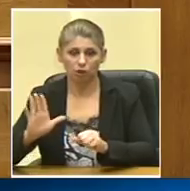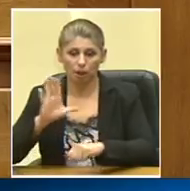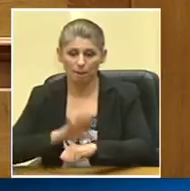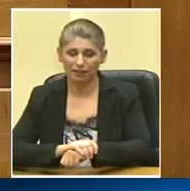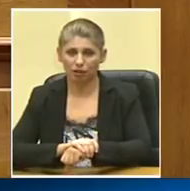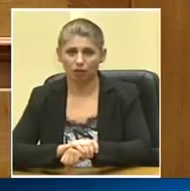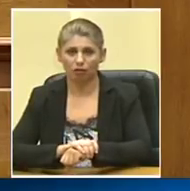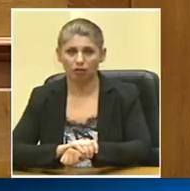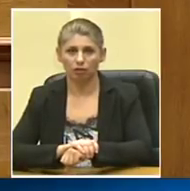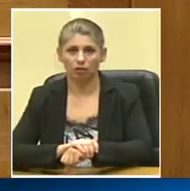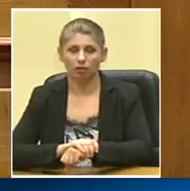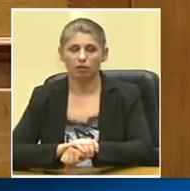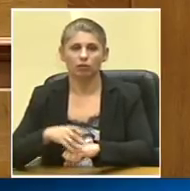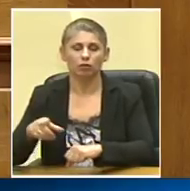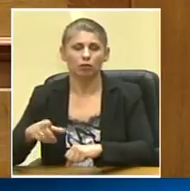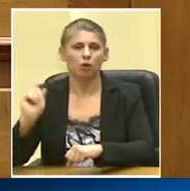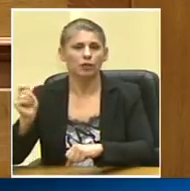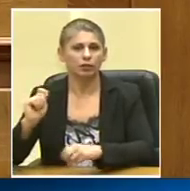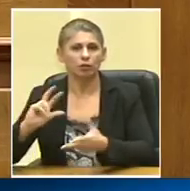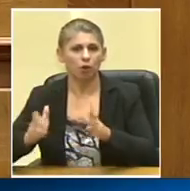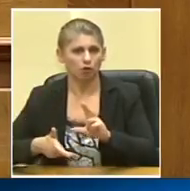αμαρτιών του παλαιού πολιτικού κόσμου.